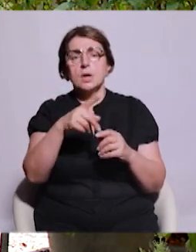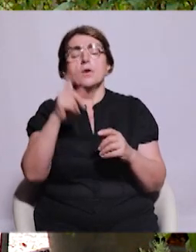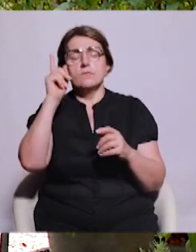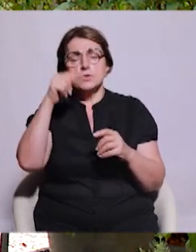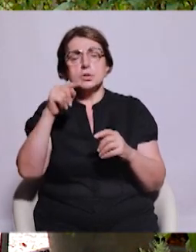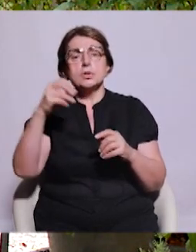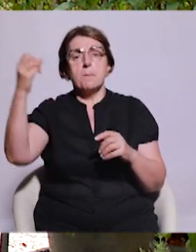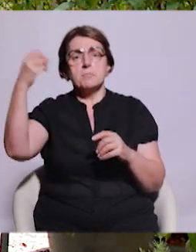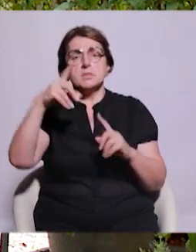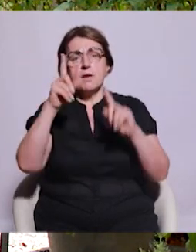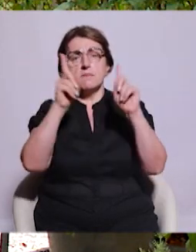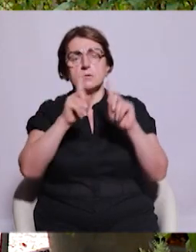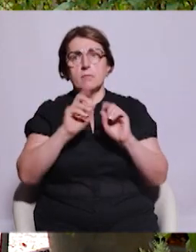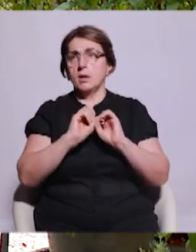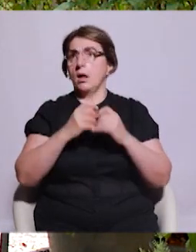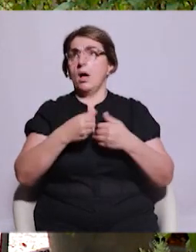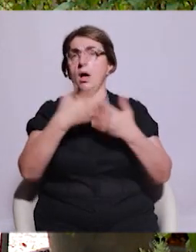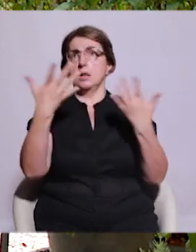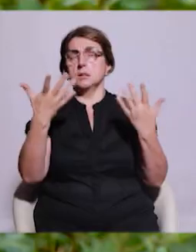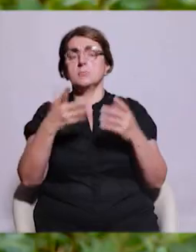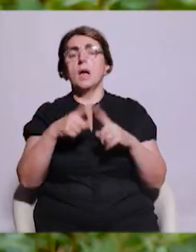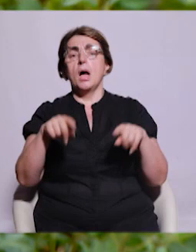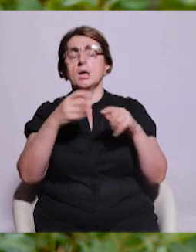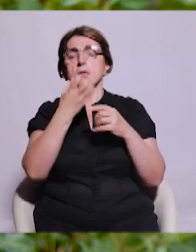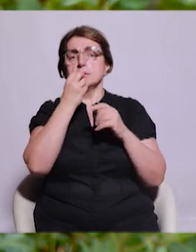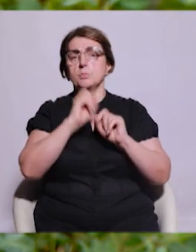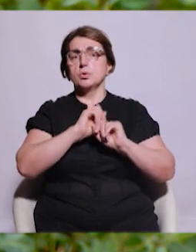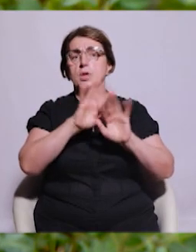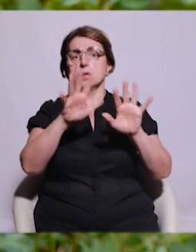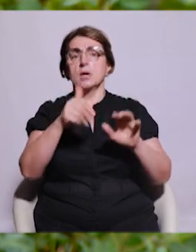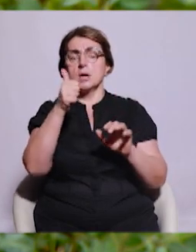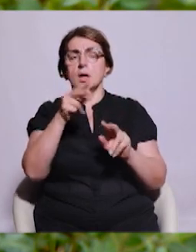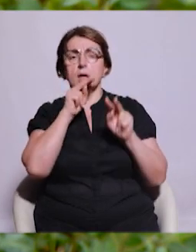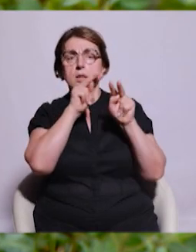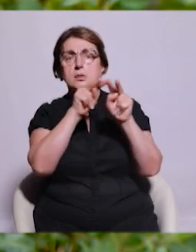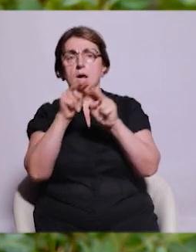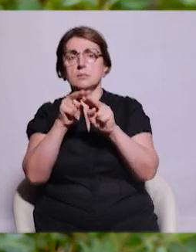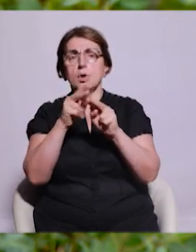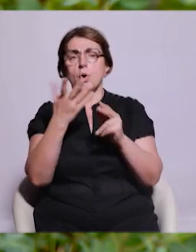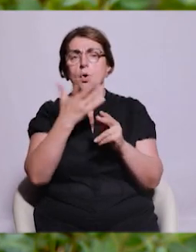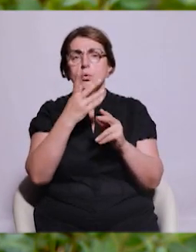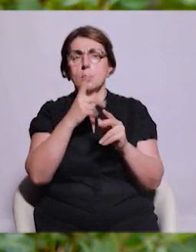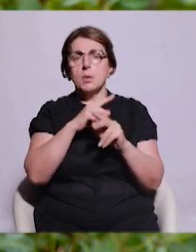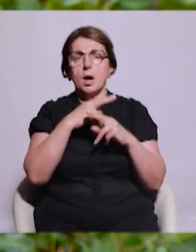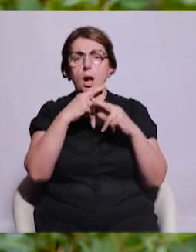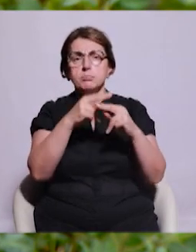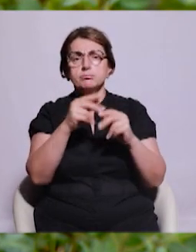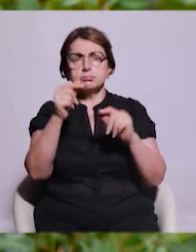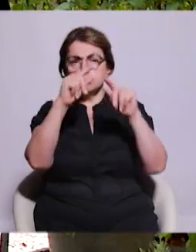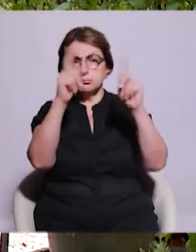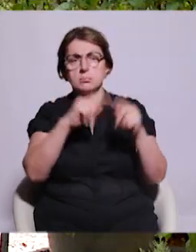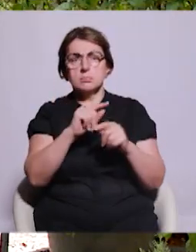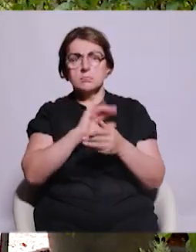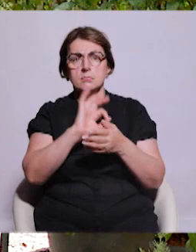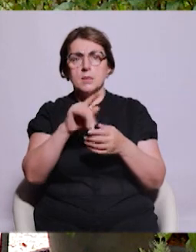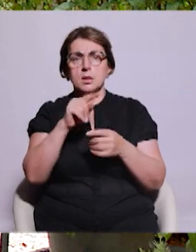რომ მზე ვარსკვლავია, ანათებს და სითბოს ასხივებს. დააკვირდით კარგად, რომელი ემთხვევა ამ აღწერას.